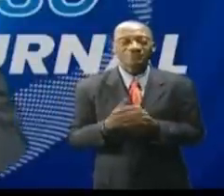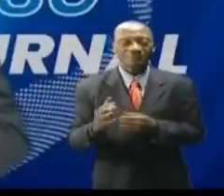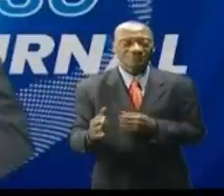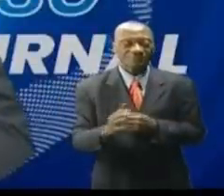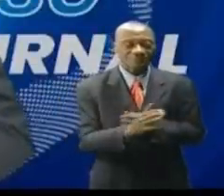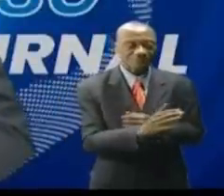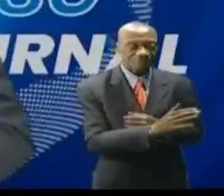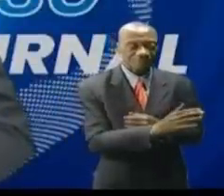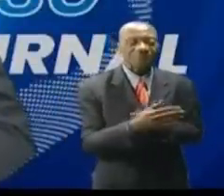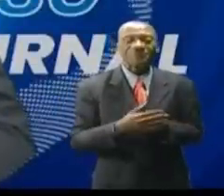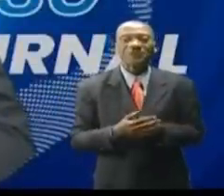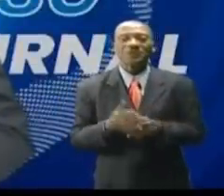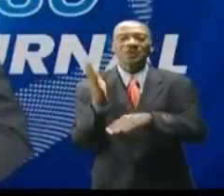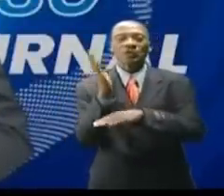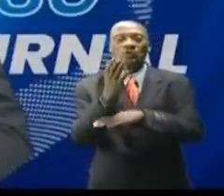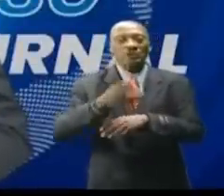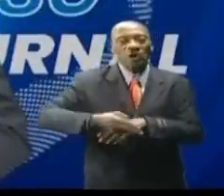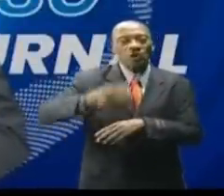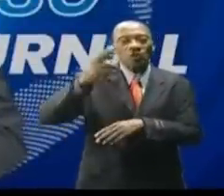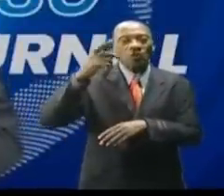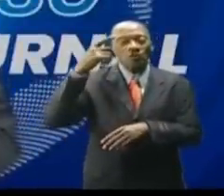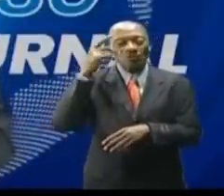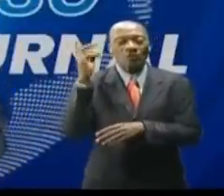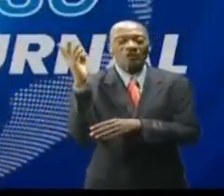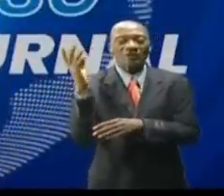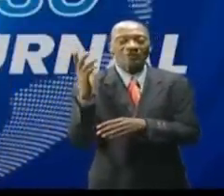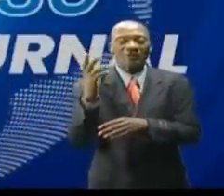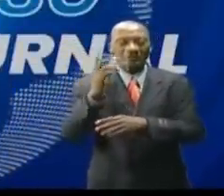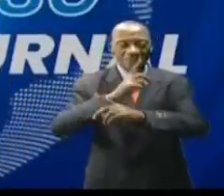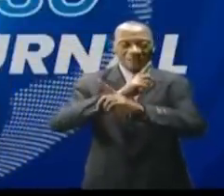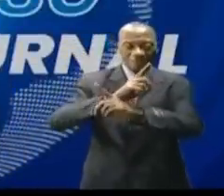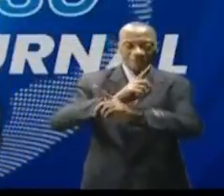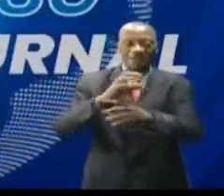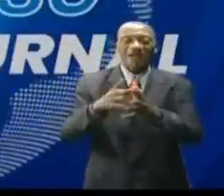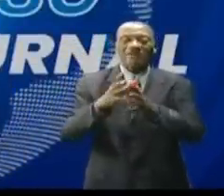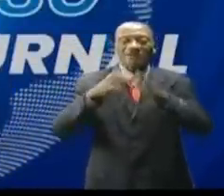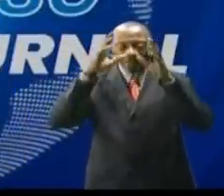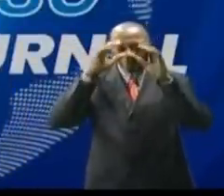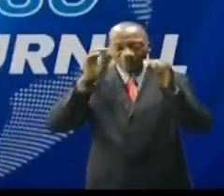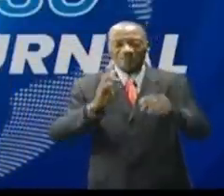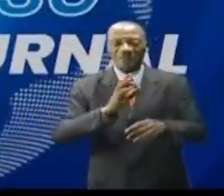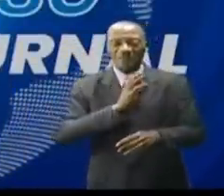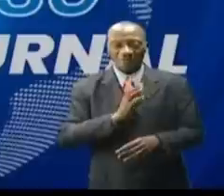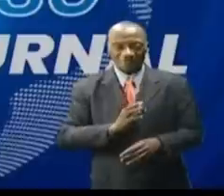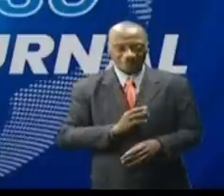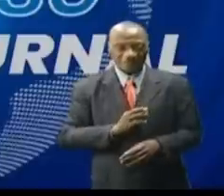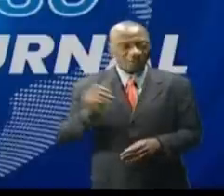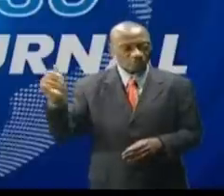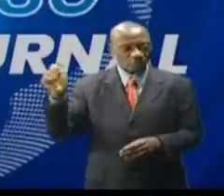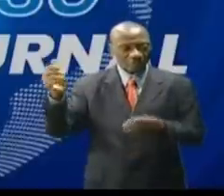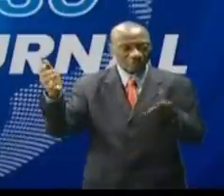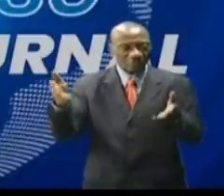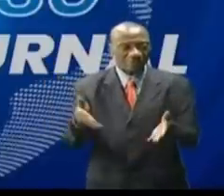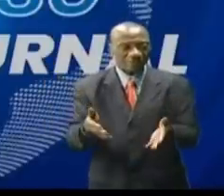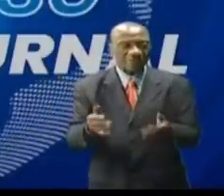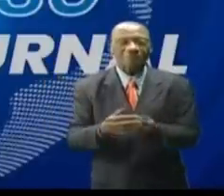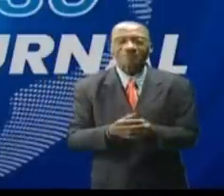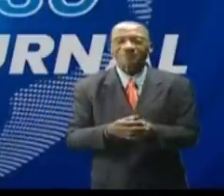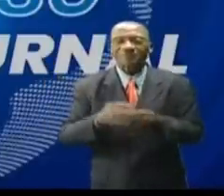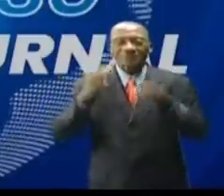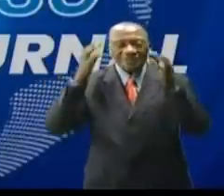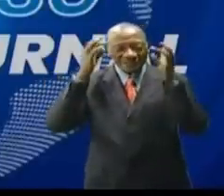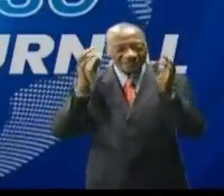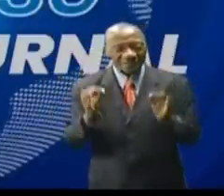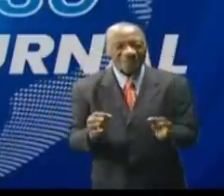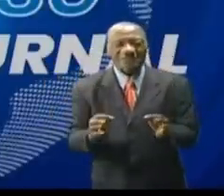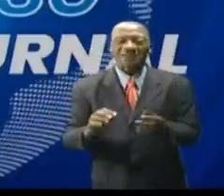dernier Conseil supérieur de la défense, présidé par le président de la République, Félix-Antoine Tshisekedi Tshilombo, a décidé d'expulser sur